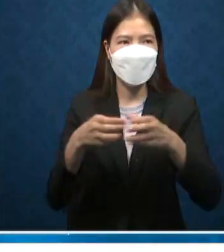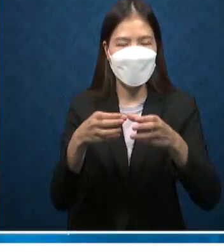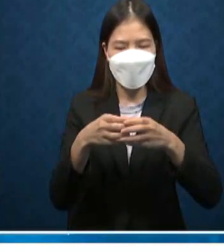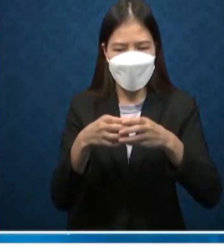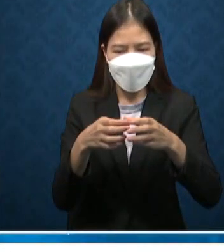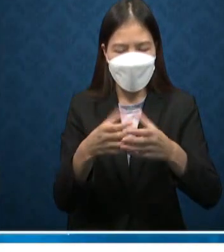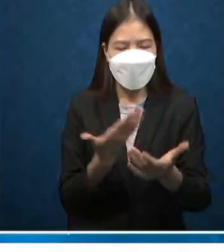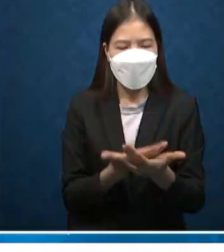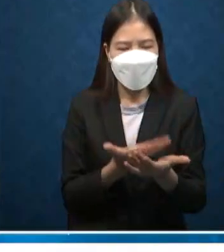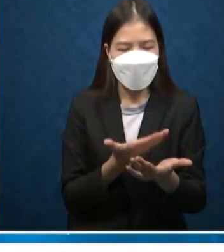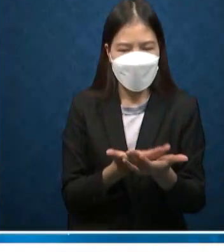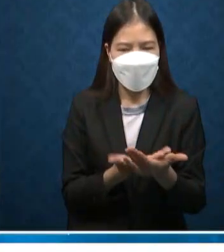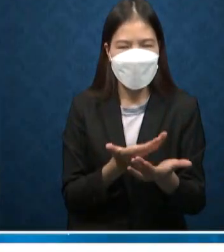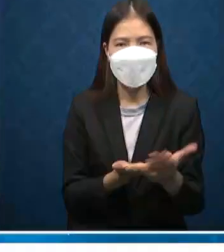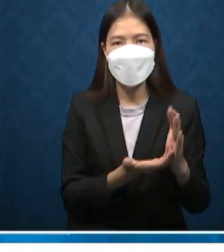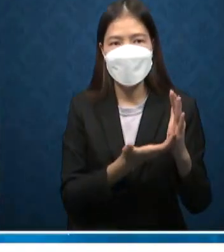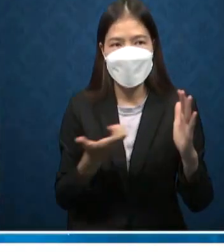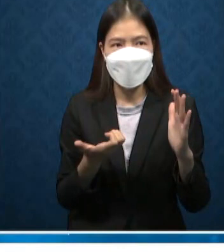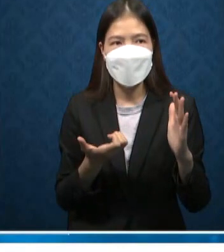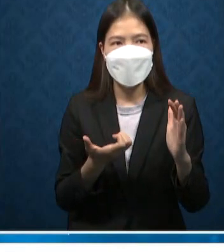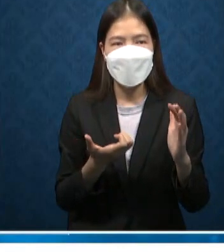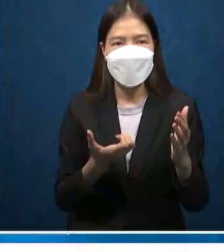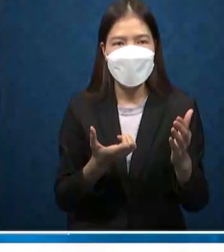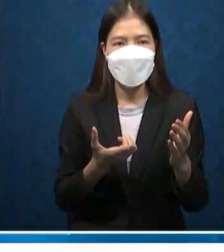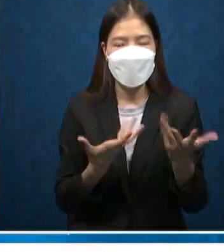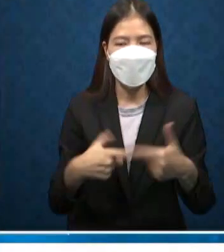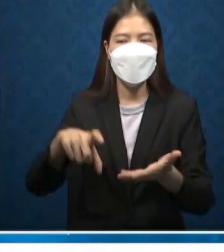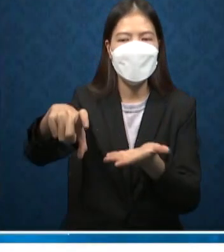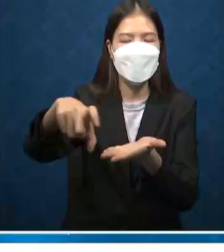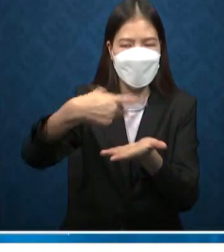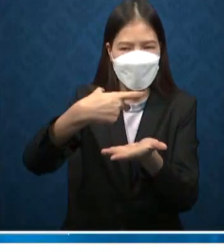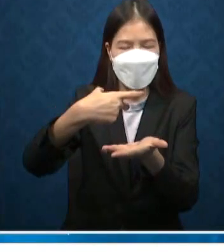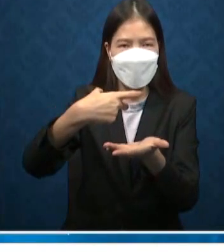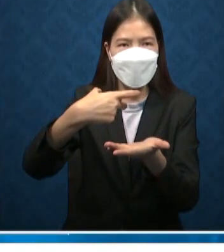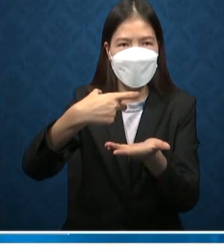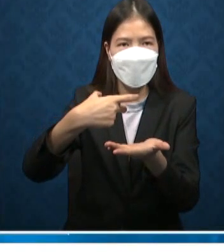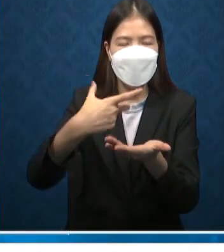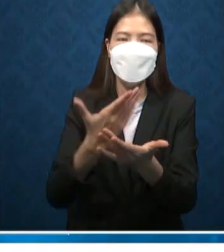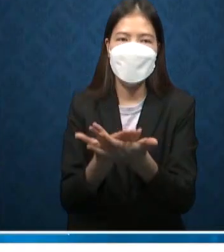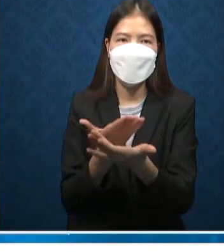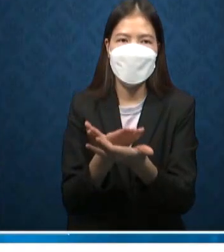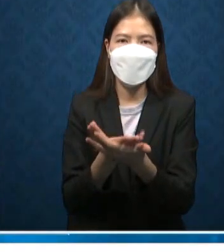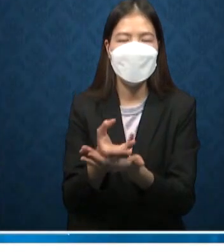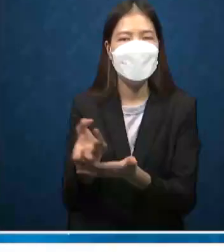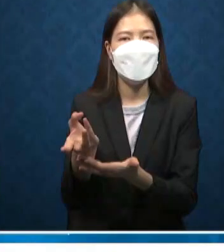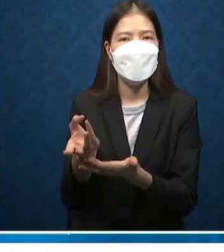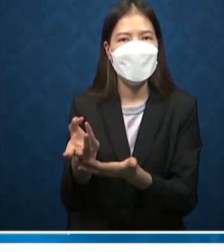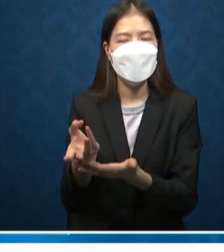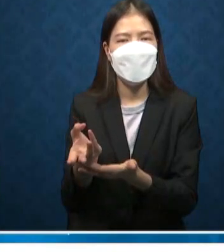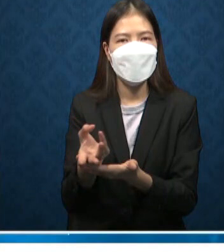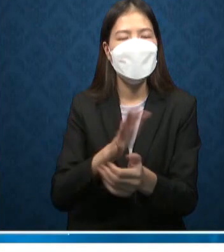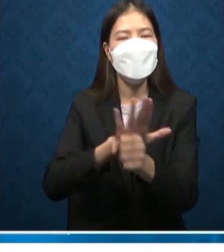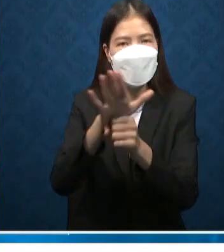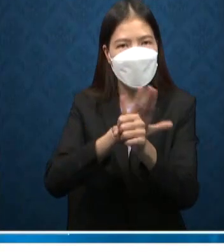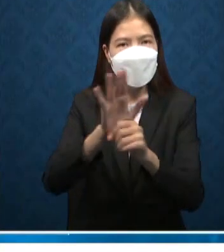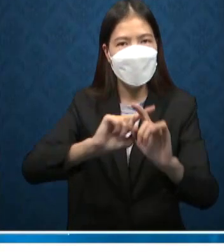าณนะครับซึ่งการโอนงบประมาณในปีนี้ถึงแม้จะมีวงเงินเพียงไม่มากนะครับแต่สิ่งที่เ